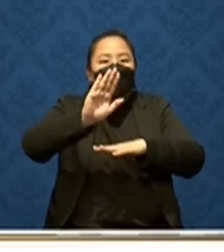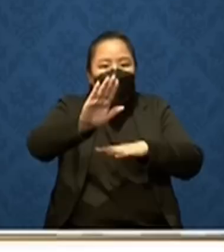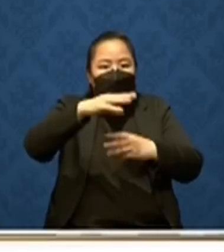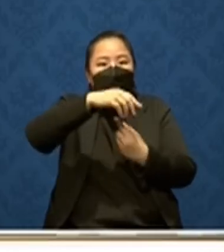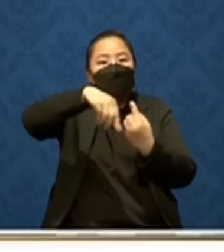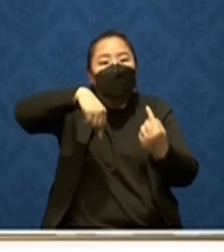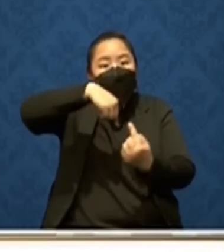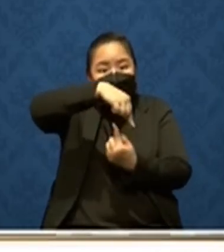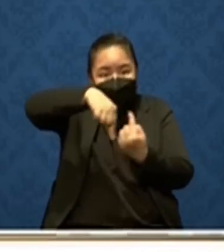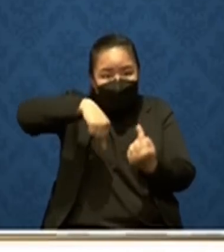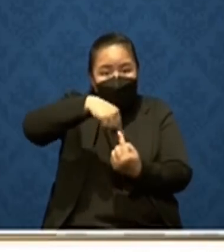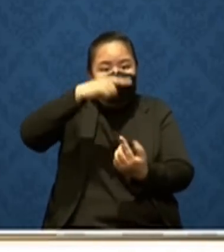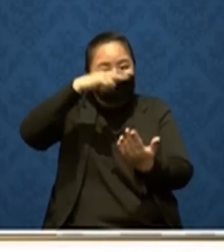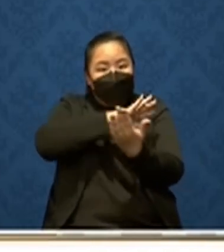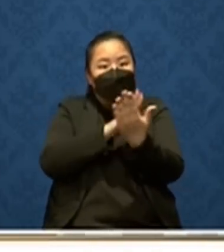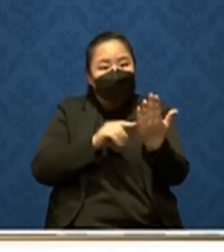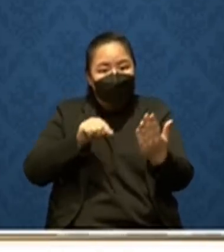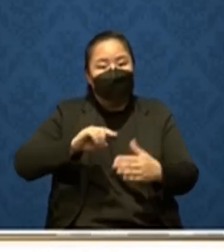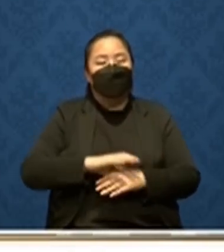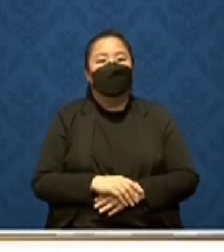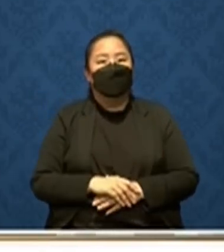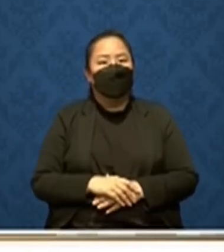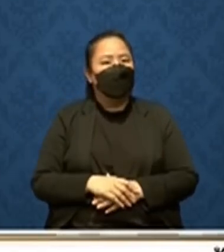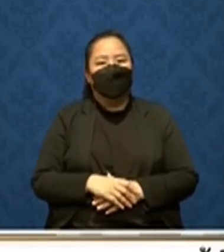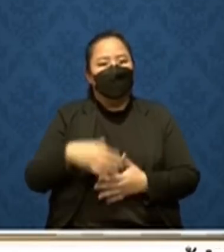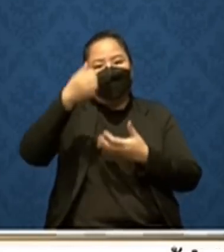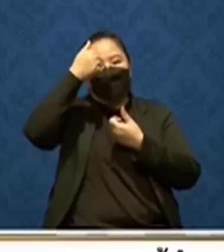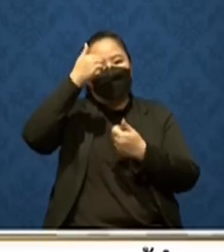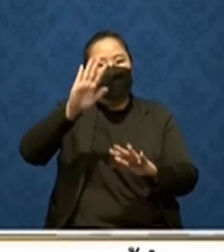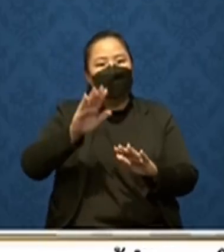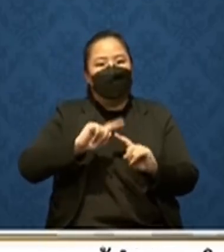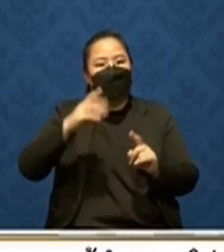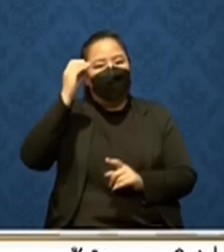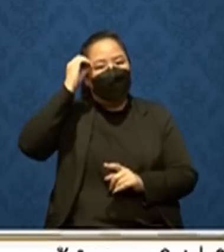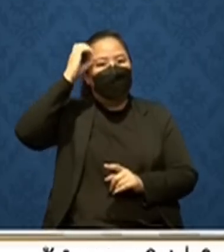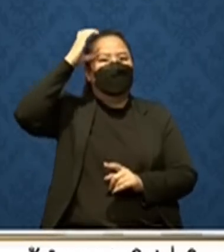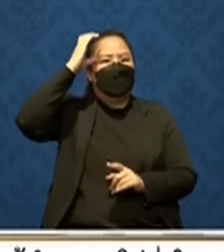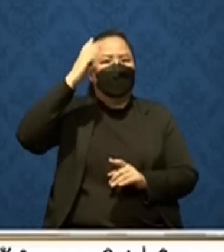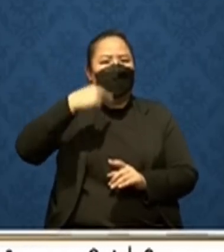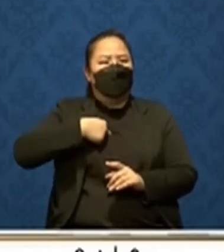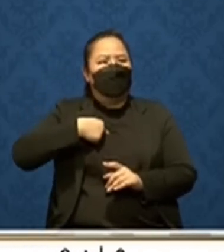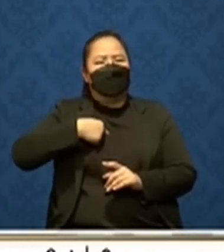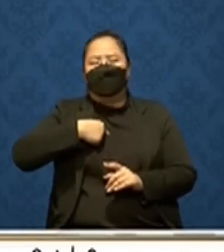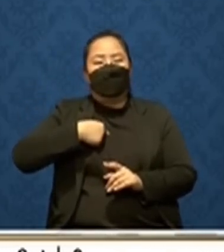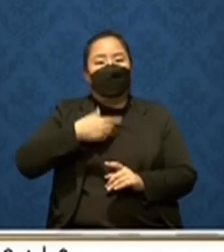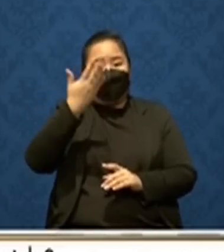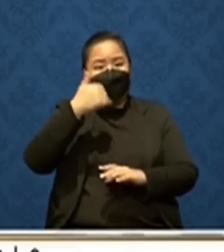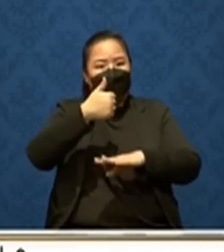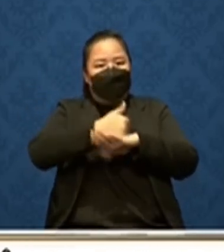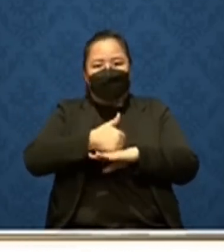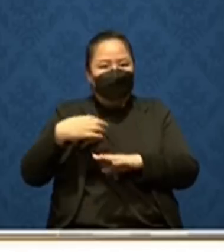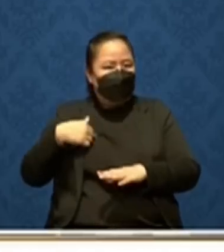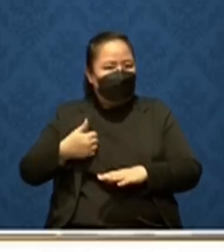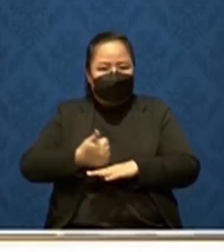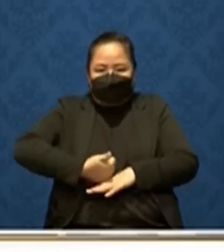แต่หัวหน้าทีมเศรษฐกิจของประเทศโดยไม่สนใจเรื่องความรู้ความสามารถของตัวเองเห็นว่าเป็นตำแหน่งที่ใหญ่โตฉัน